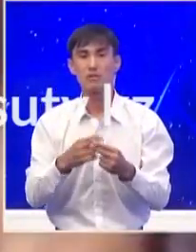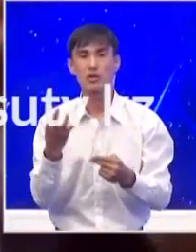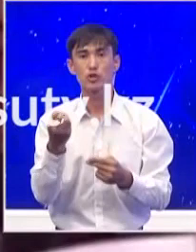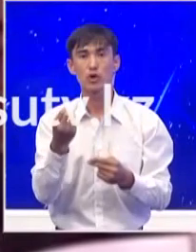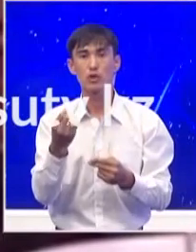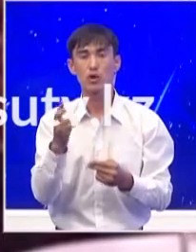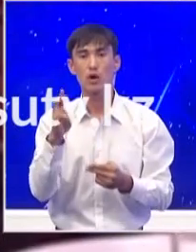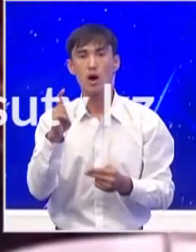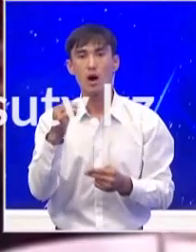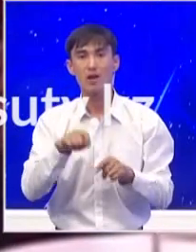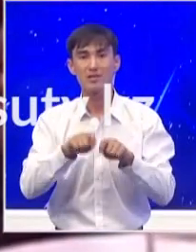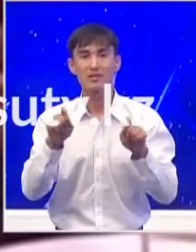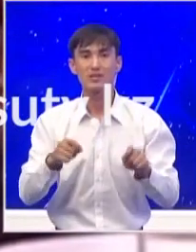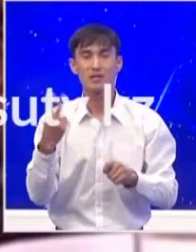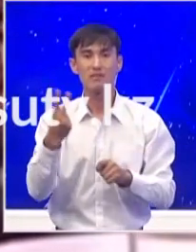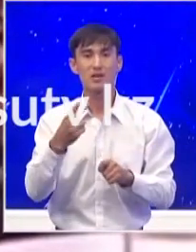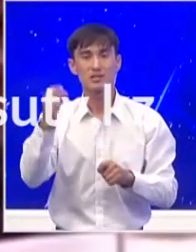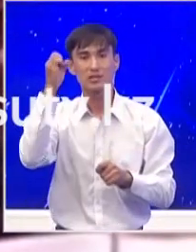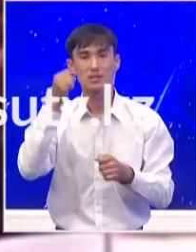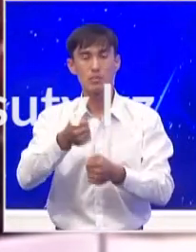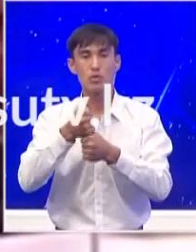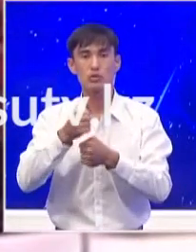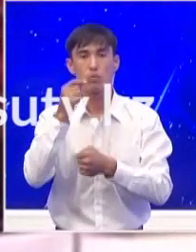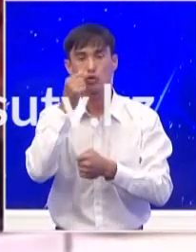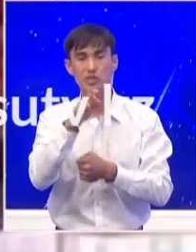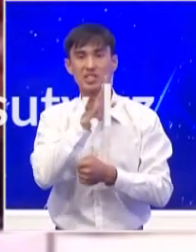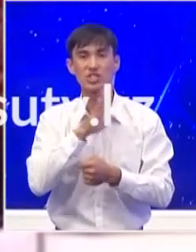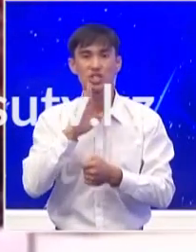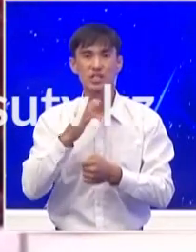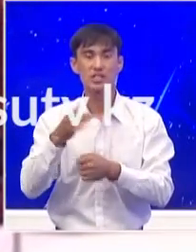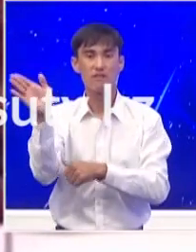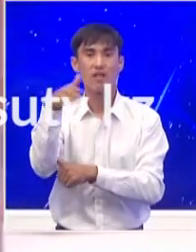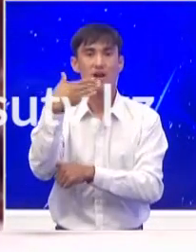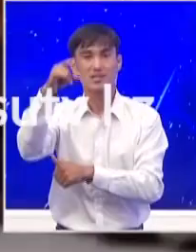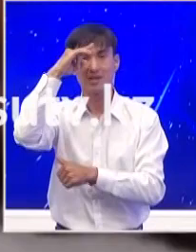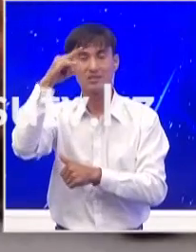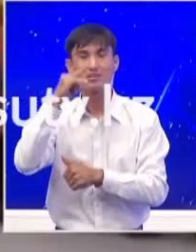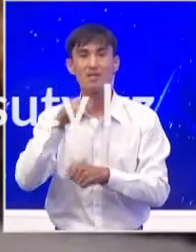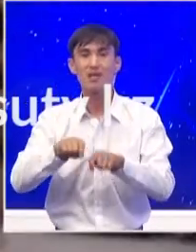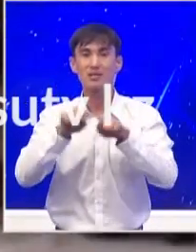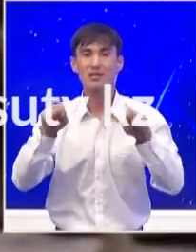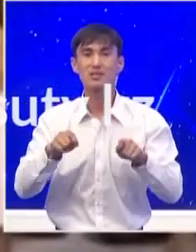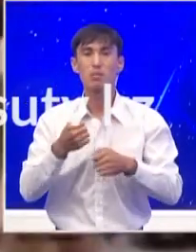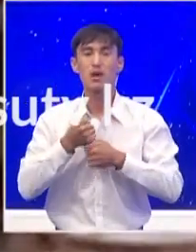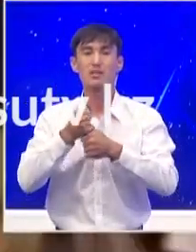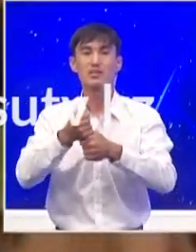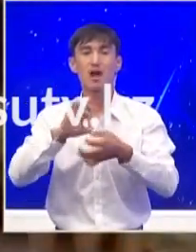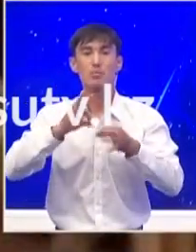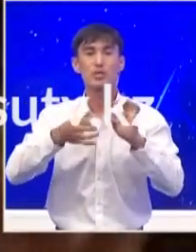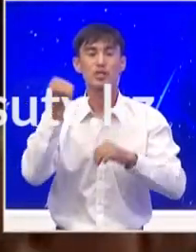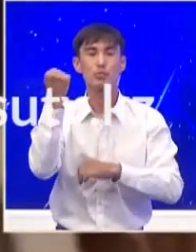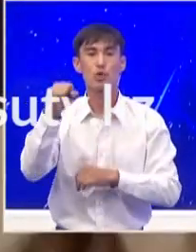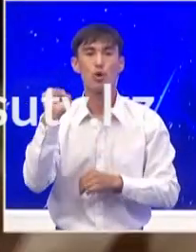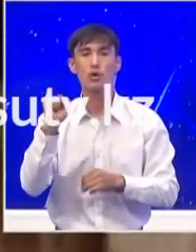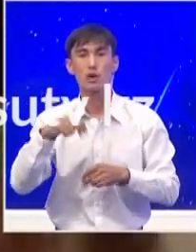одно ноу хау открытие 2 знаменосца мужчина и женщина флаг казахстана на церемонии открытия пронесли олимпийская чемпионка